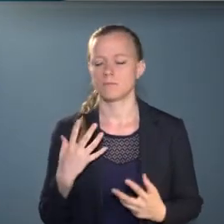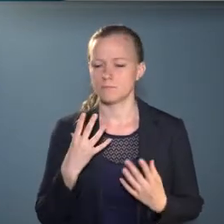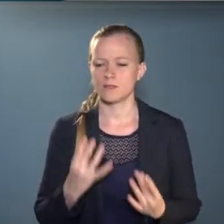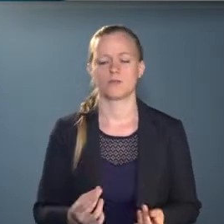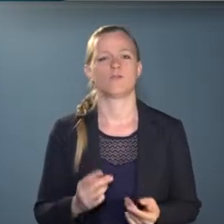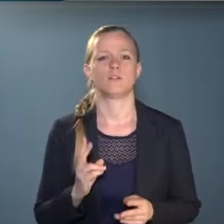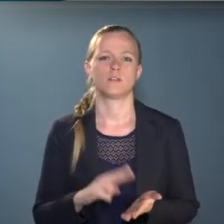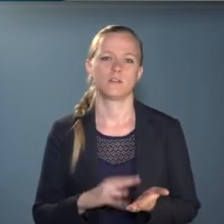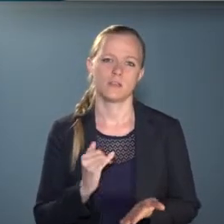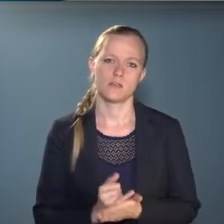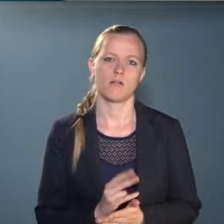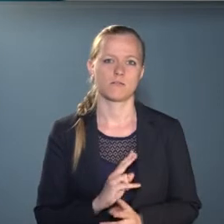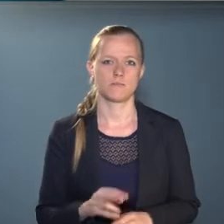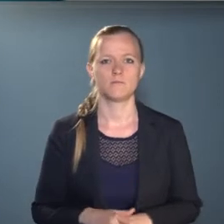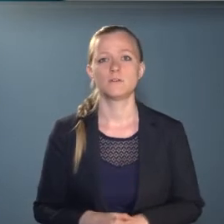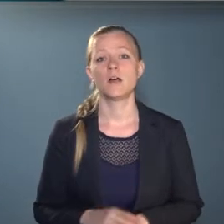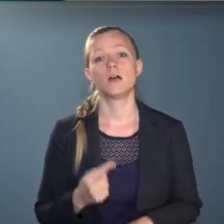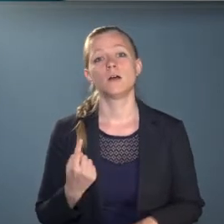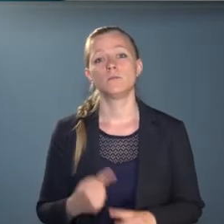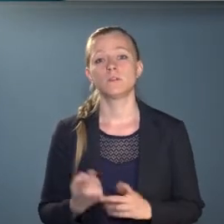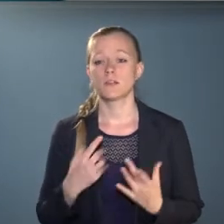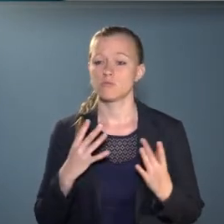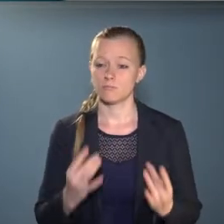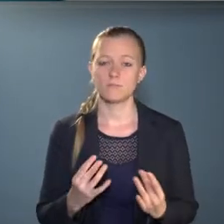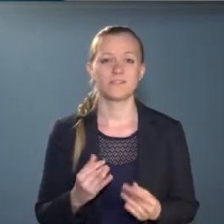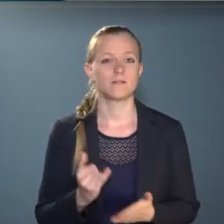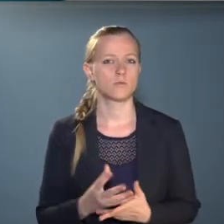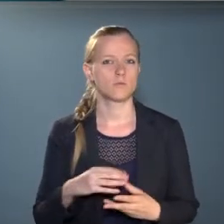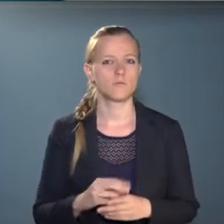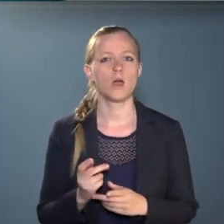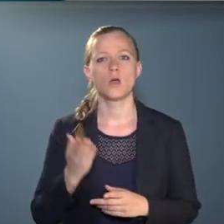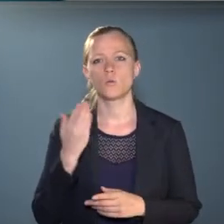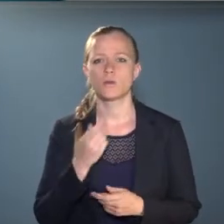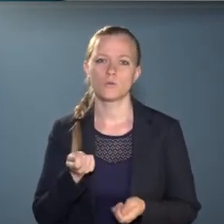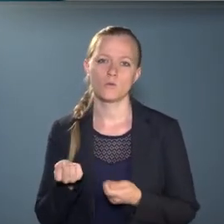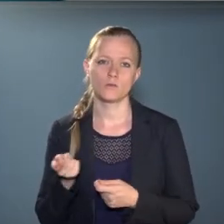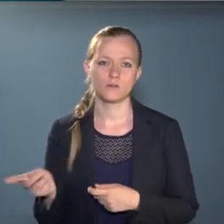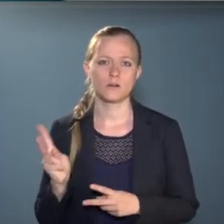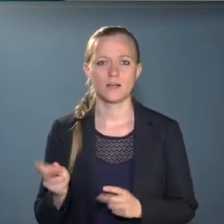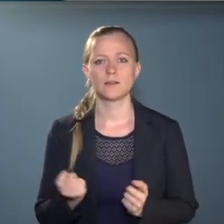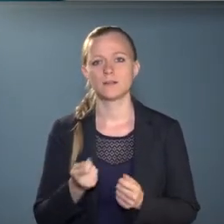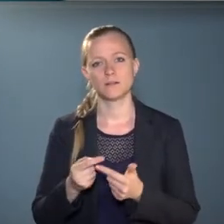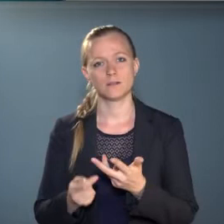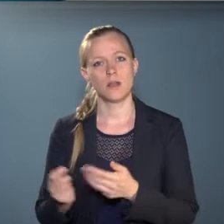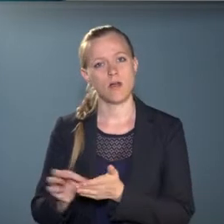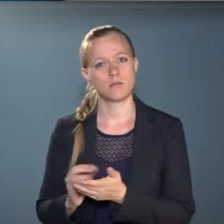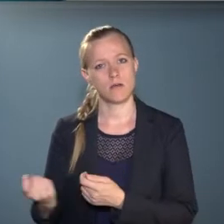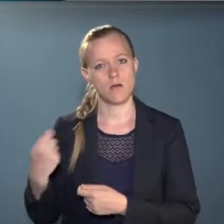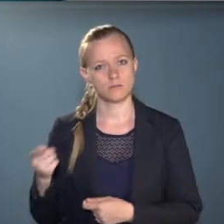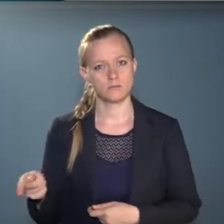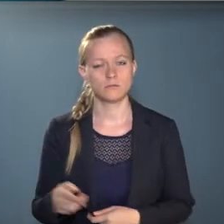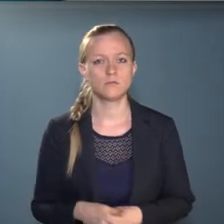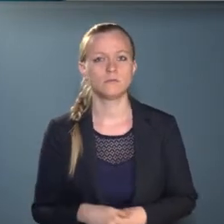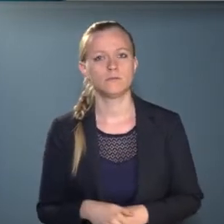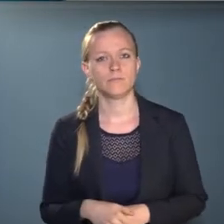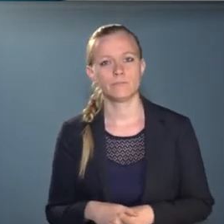igazunk van. Mint ahogy meggyőződésünk az is, hogy abban is igazunk van, hogy a Hungarokontrollnak ki kell adni azokat az adatokat,